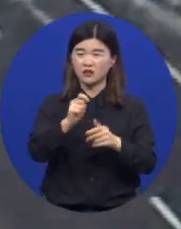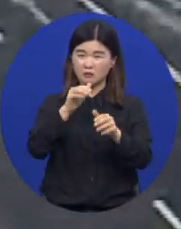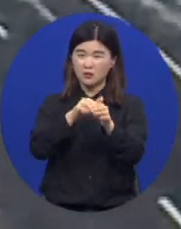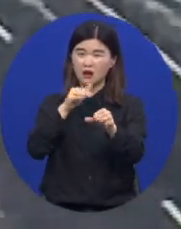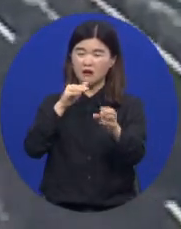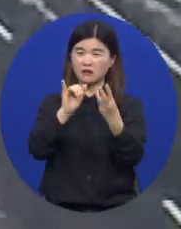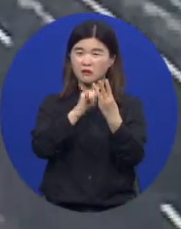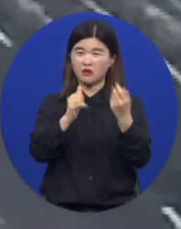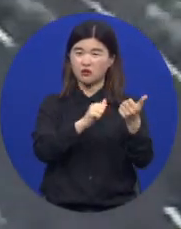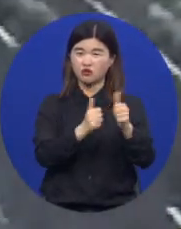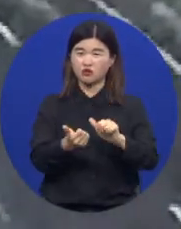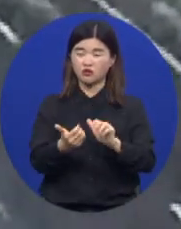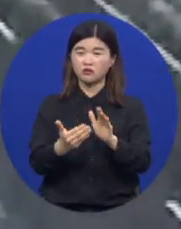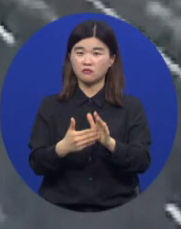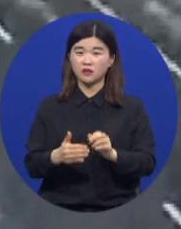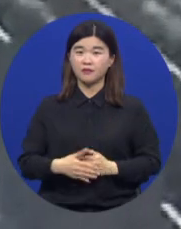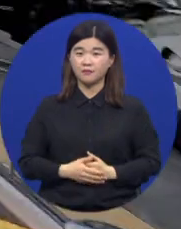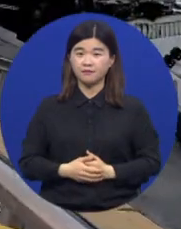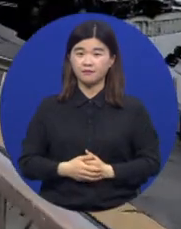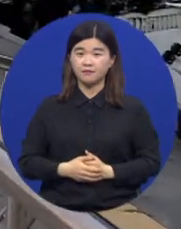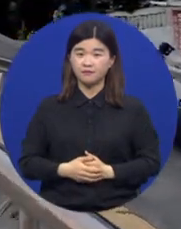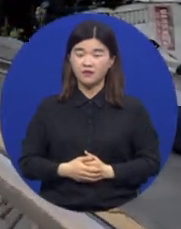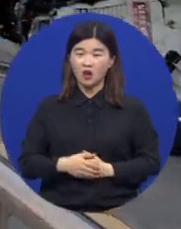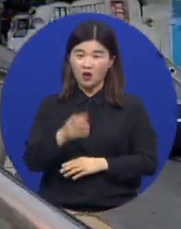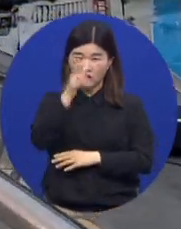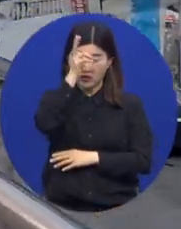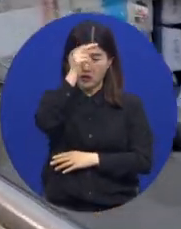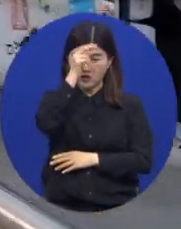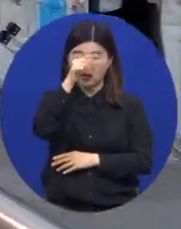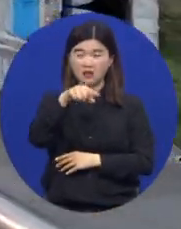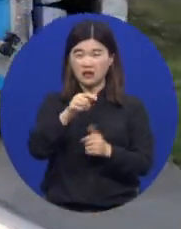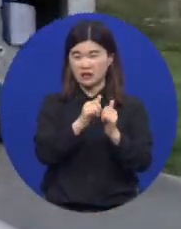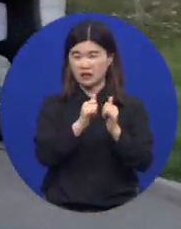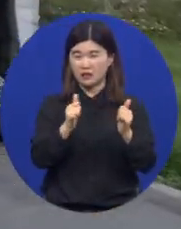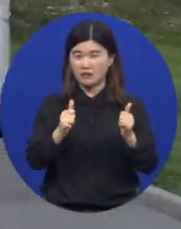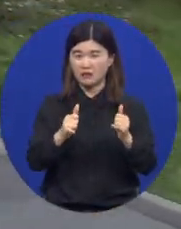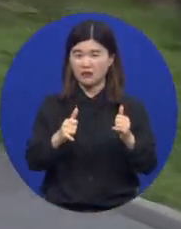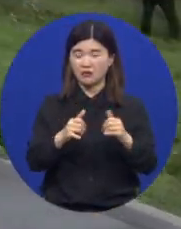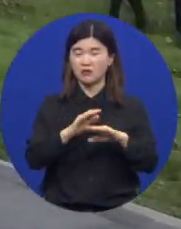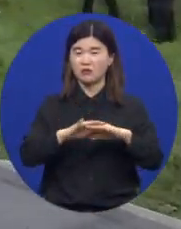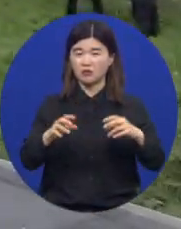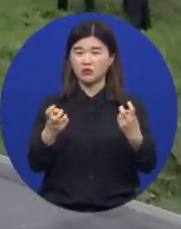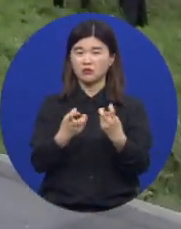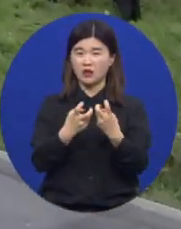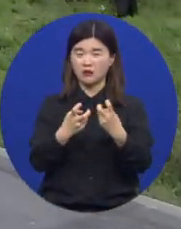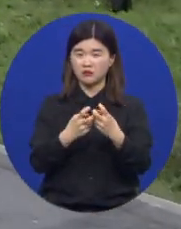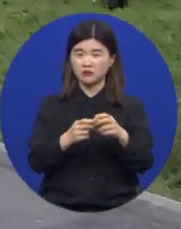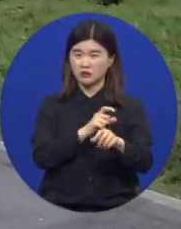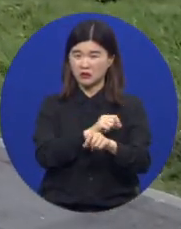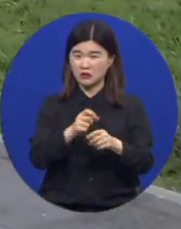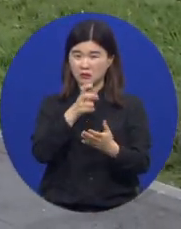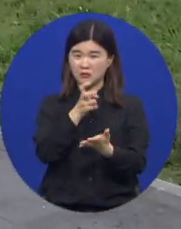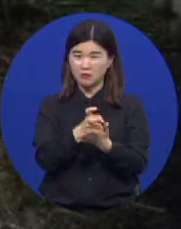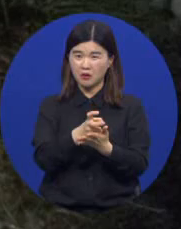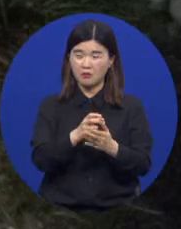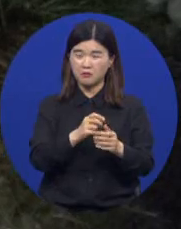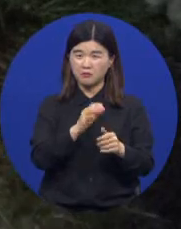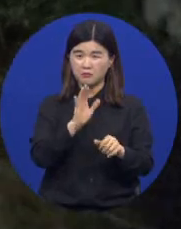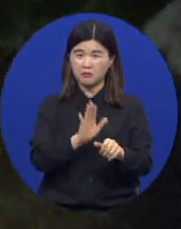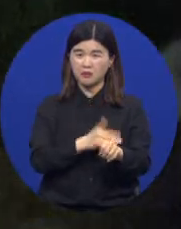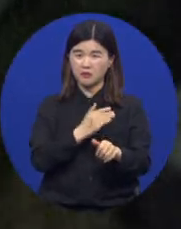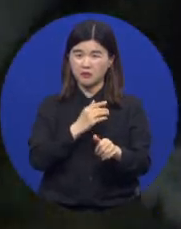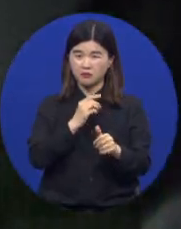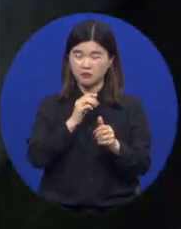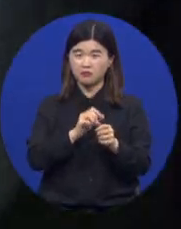들이받아 3명이 숨졌습니다. 경찰은 A씨에 대해 교통사고처리특례법상